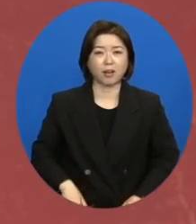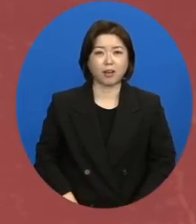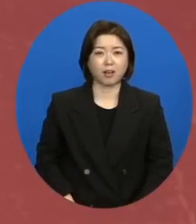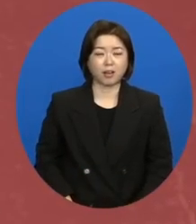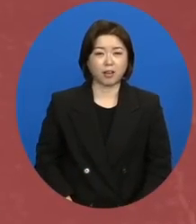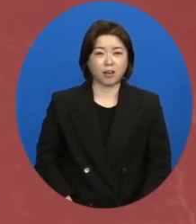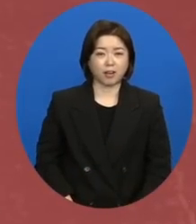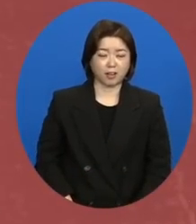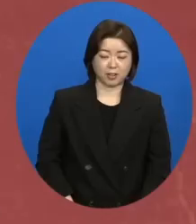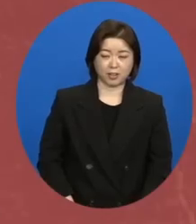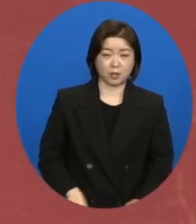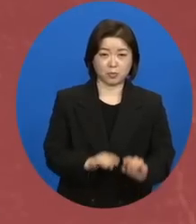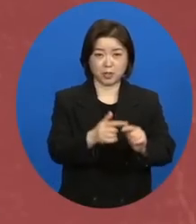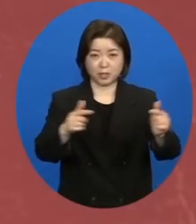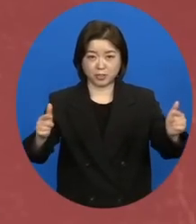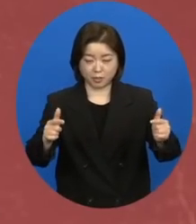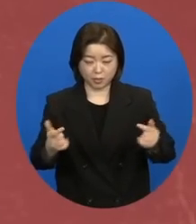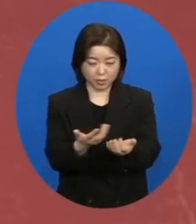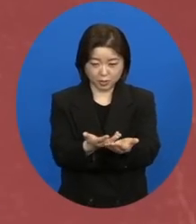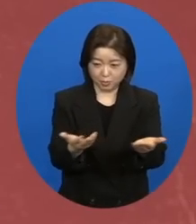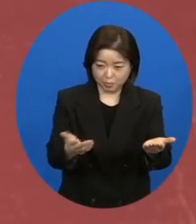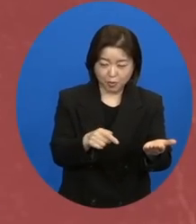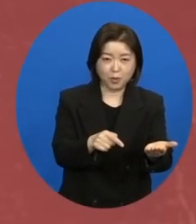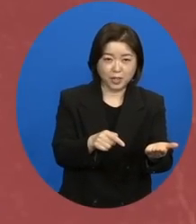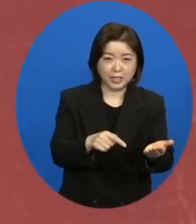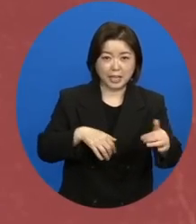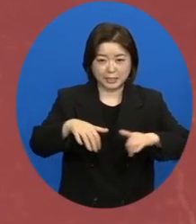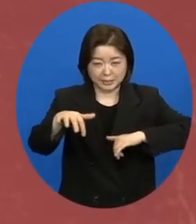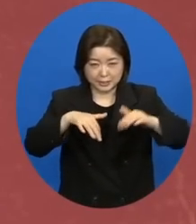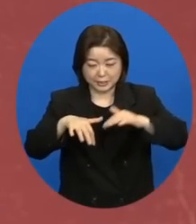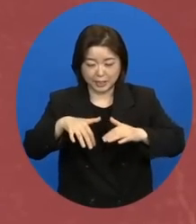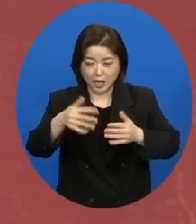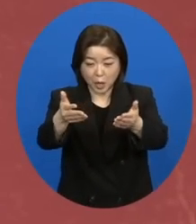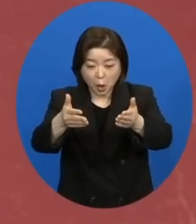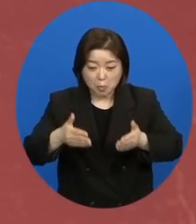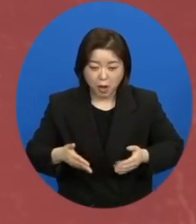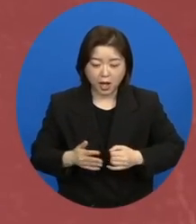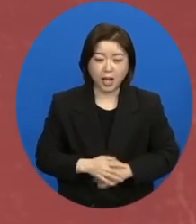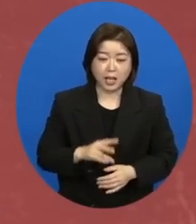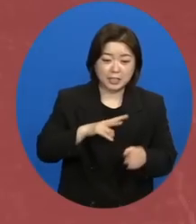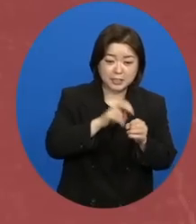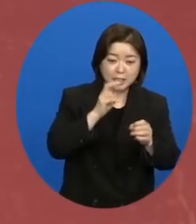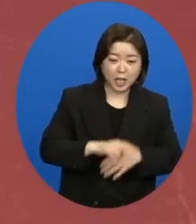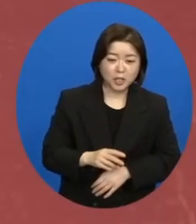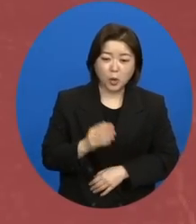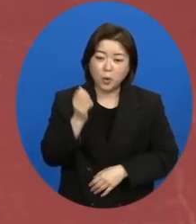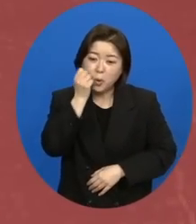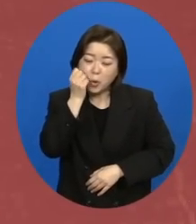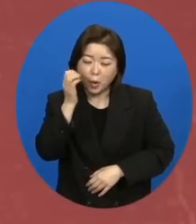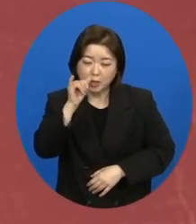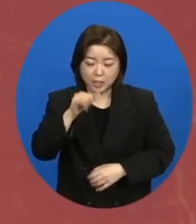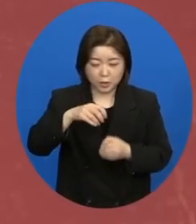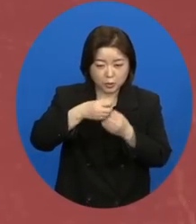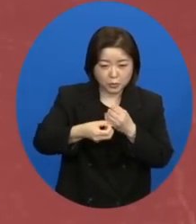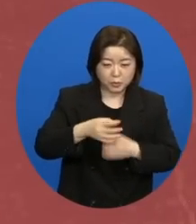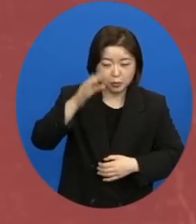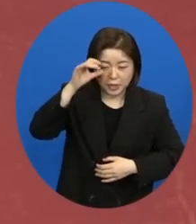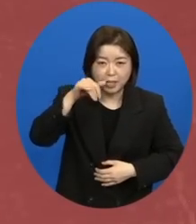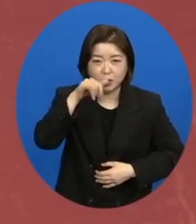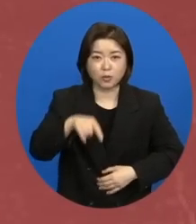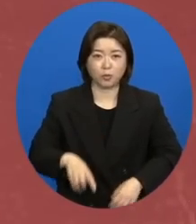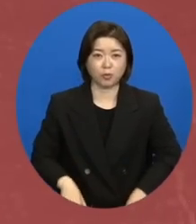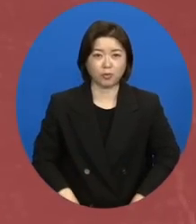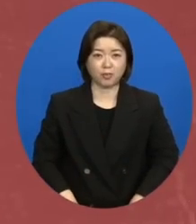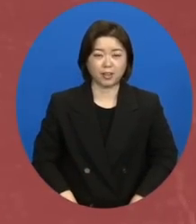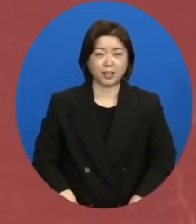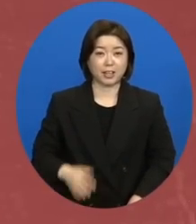거기에 여러 개를 갖다 팔두구만. 사이다도 있고 양갱도 있고 계란도 있고 귤도 있고. 사실 뭐